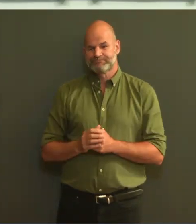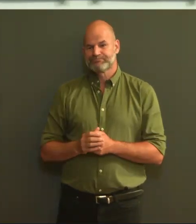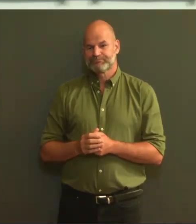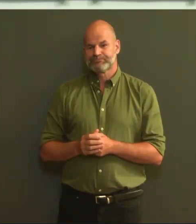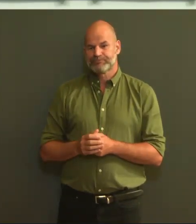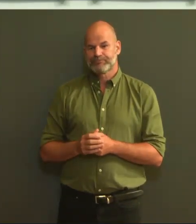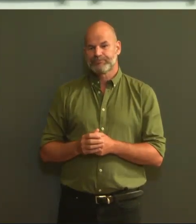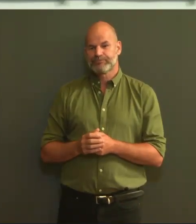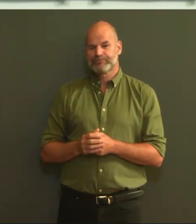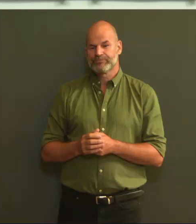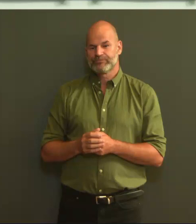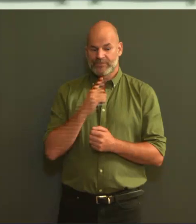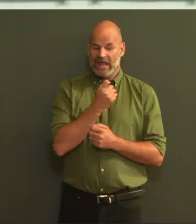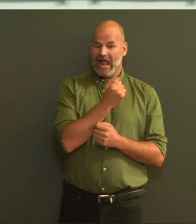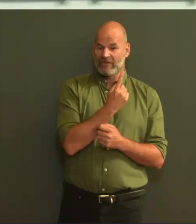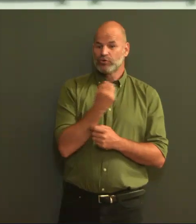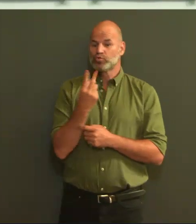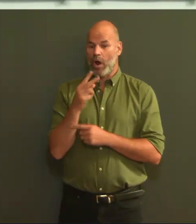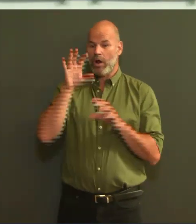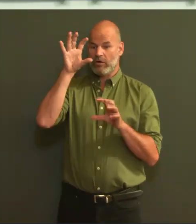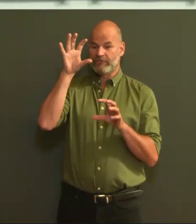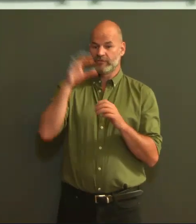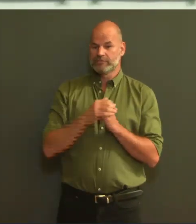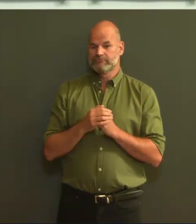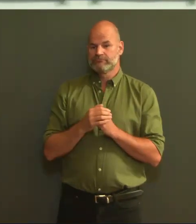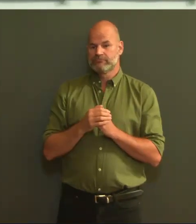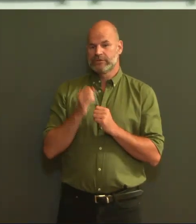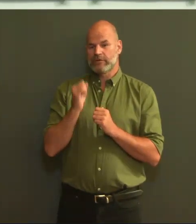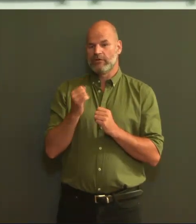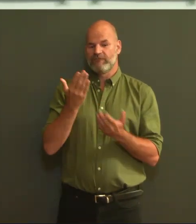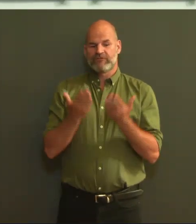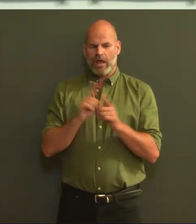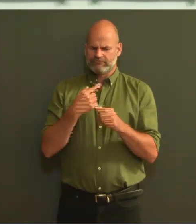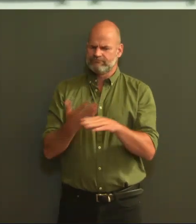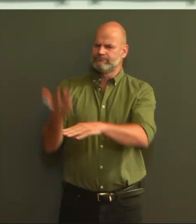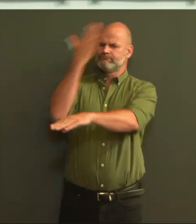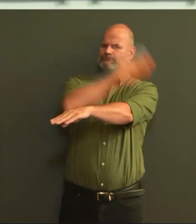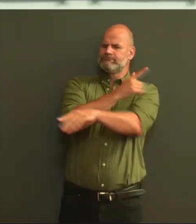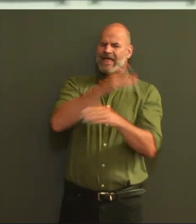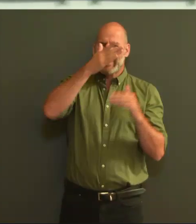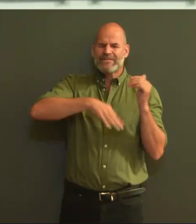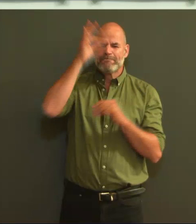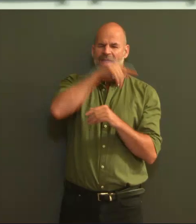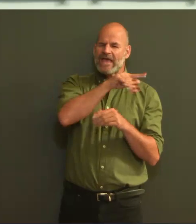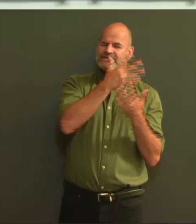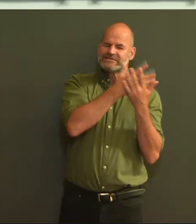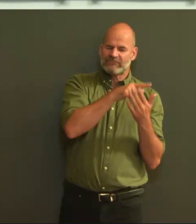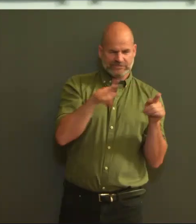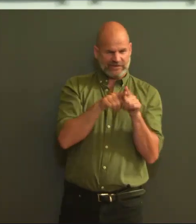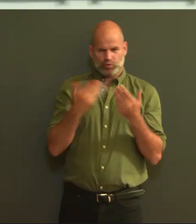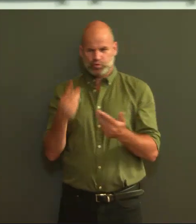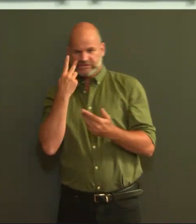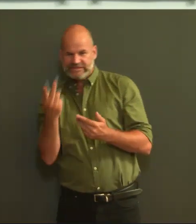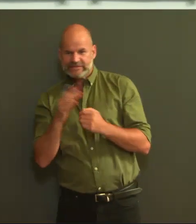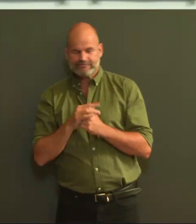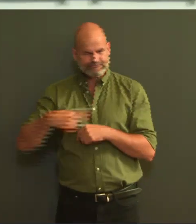eind mei. Dit moet er ons eraan doen herinneren dat het virus nog steeds gevaarlijk is. Ook al is het duidelijk